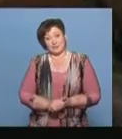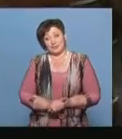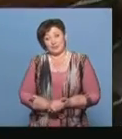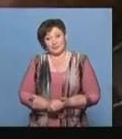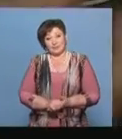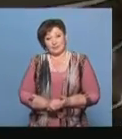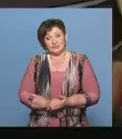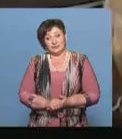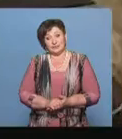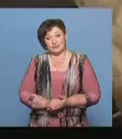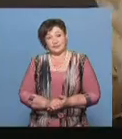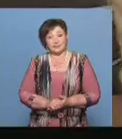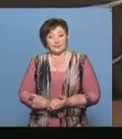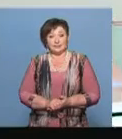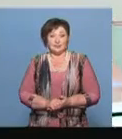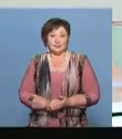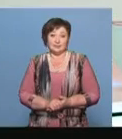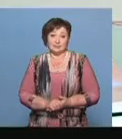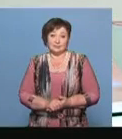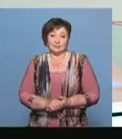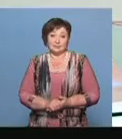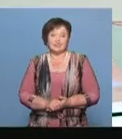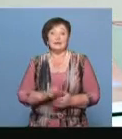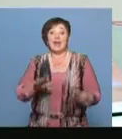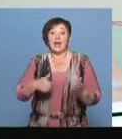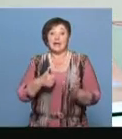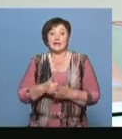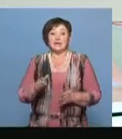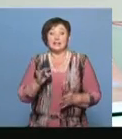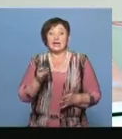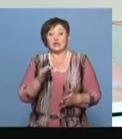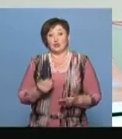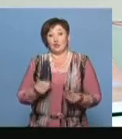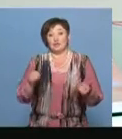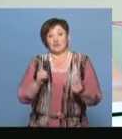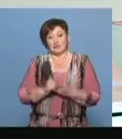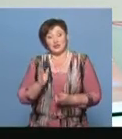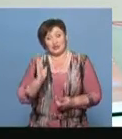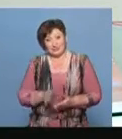Хохряков, телеканал «Моя Удмуртия». У нас на этом все. Хорошего дня и до встречи.